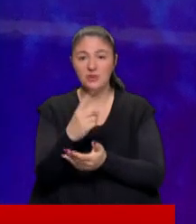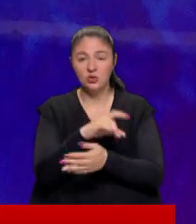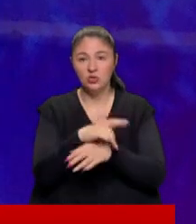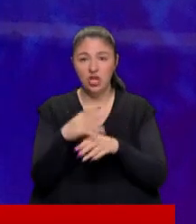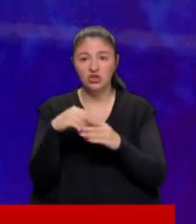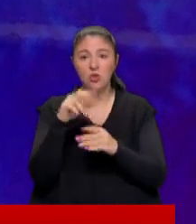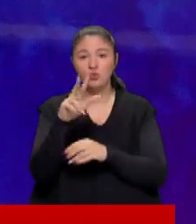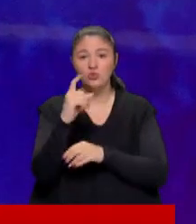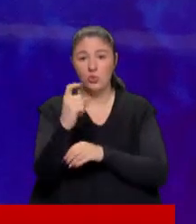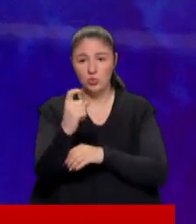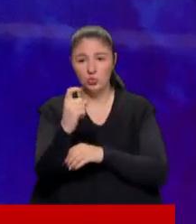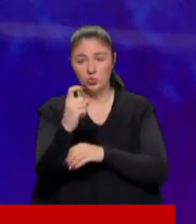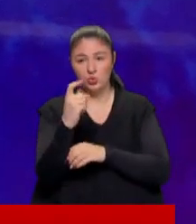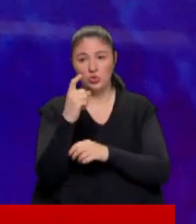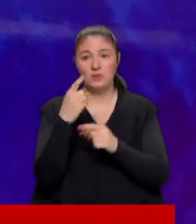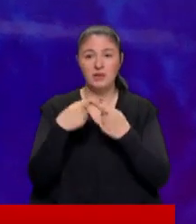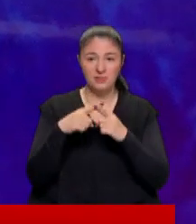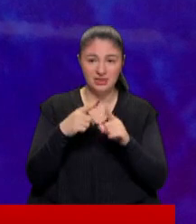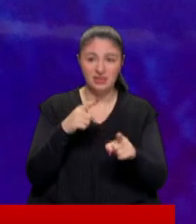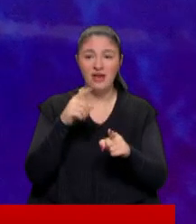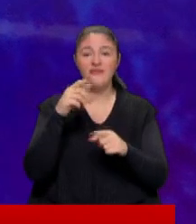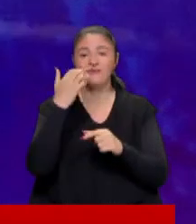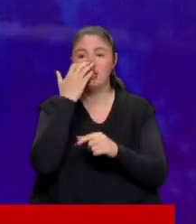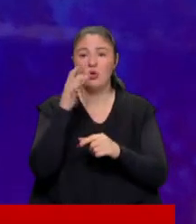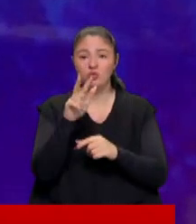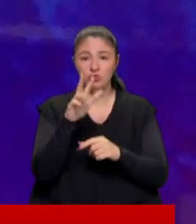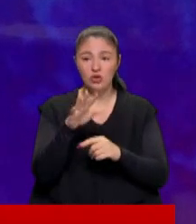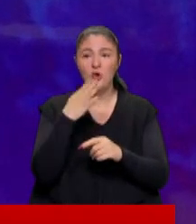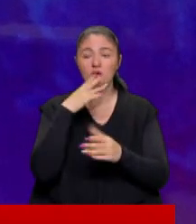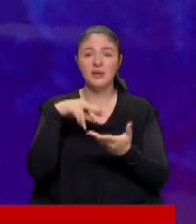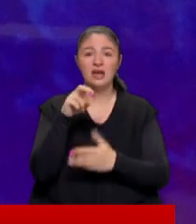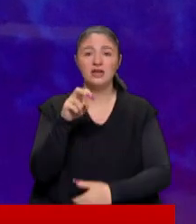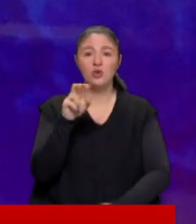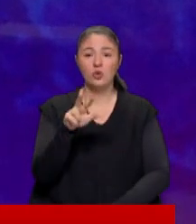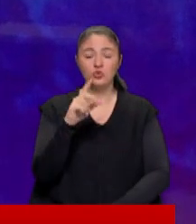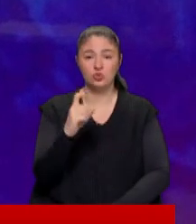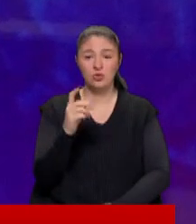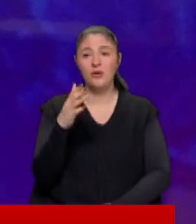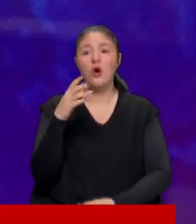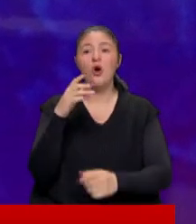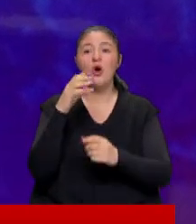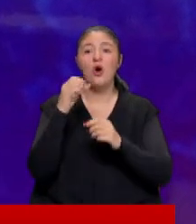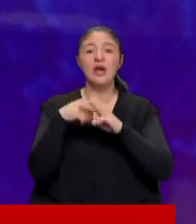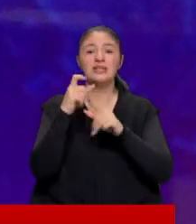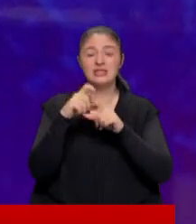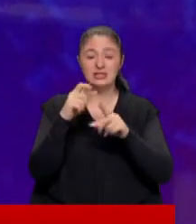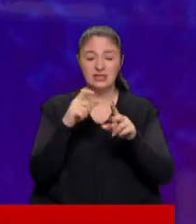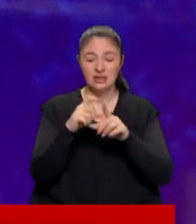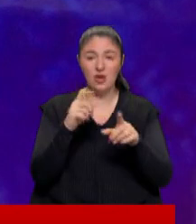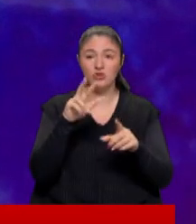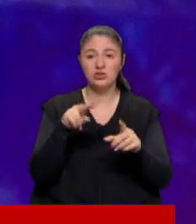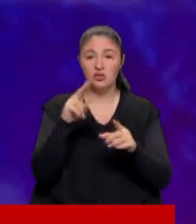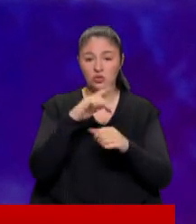arasında 39 matematikte, fende 34, okumada 36. 81 ülke arasında söylüyorum. OECD'de ise 37 OECD ülkesi